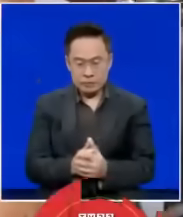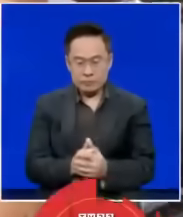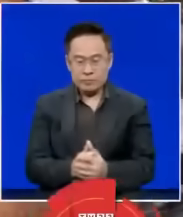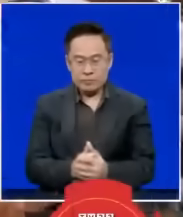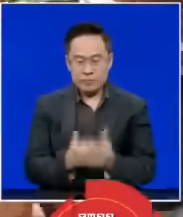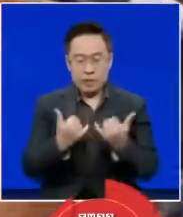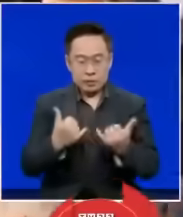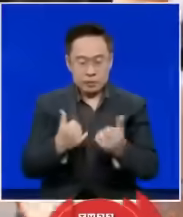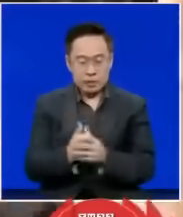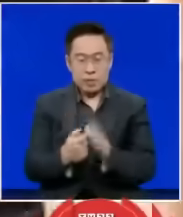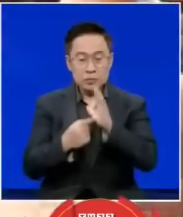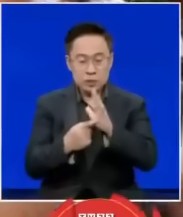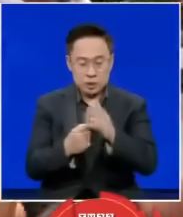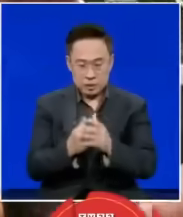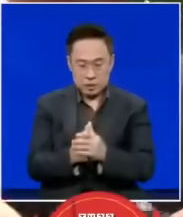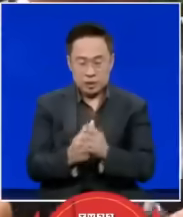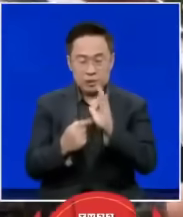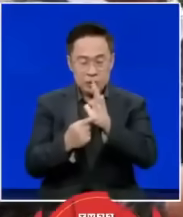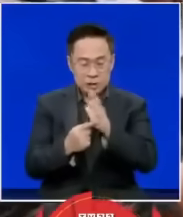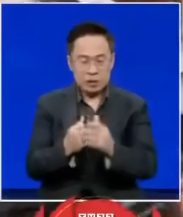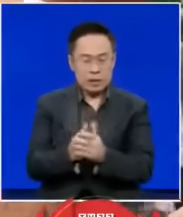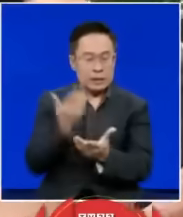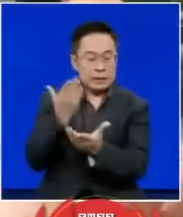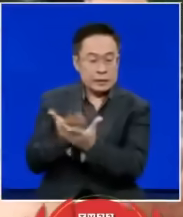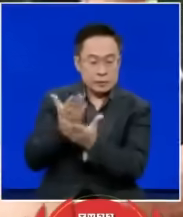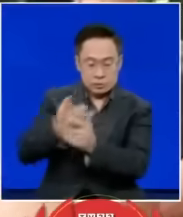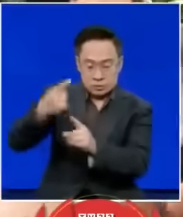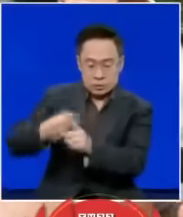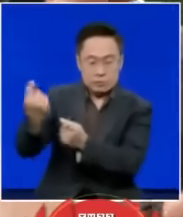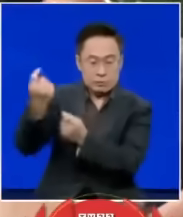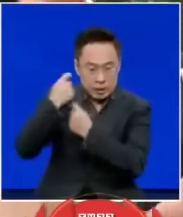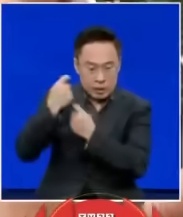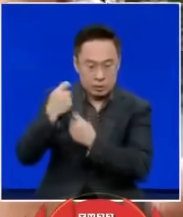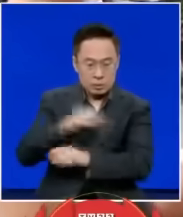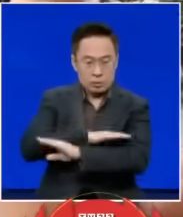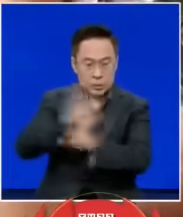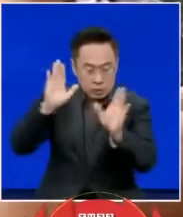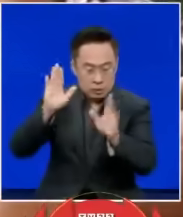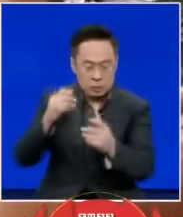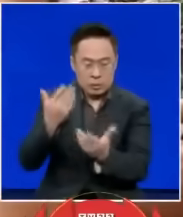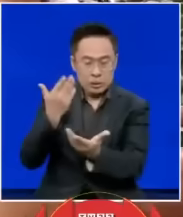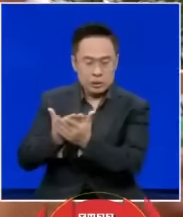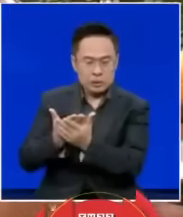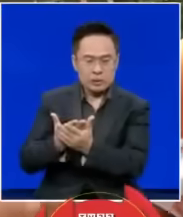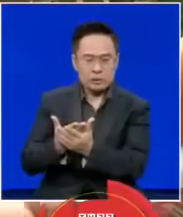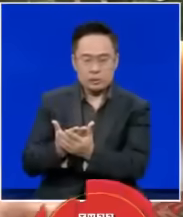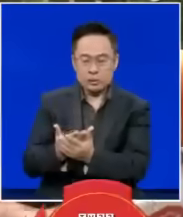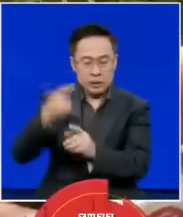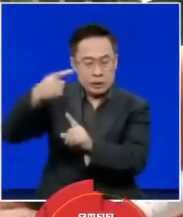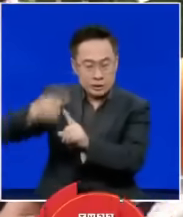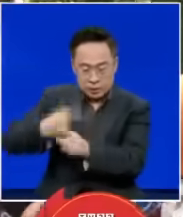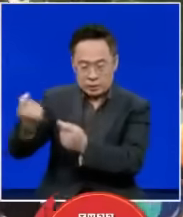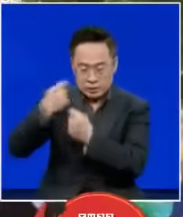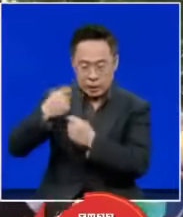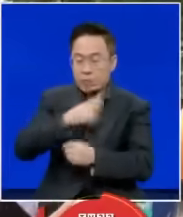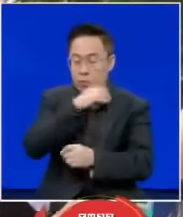ไม่เหมือนกันเช่นมันจะมีบำเหน็จบำนาญผลประโยชน์อื่นใดนะครับการที่จะถูก